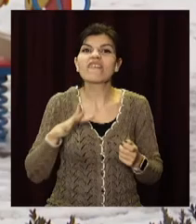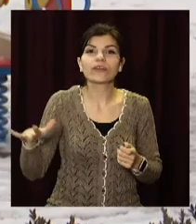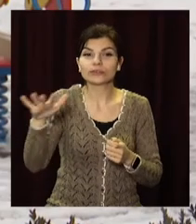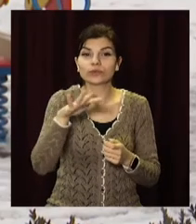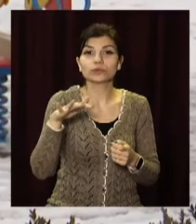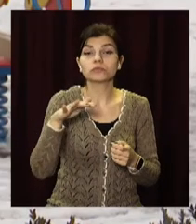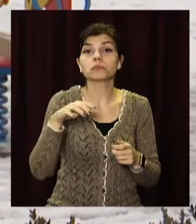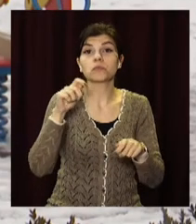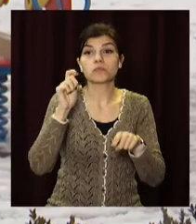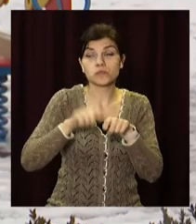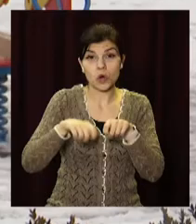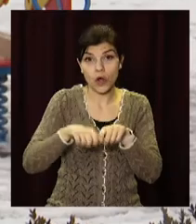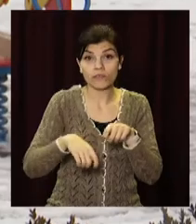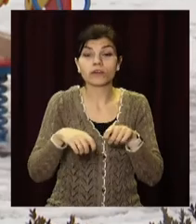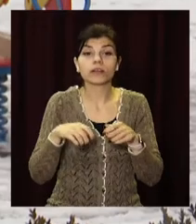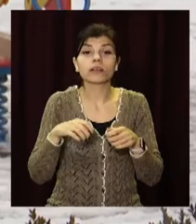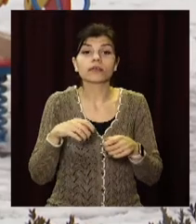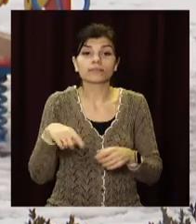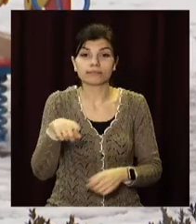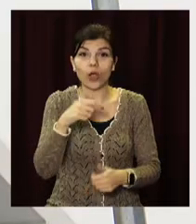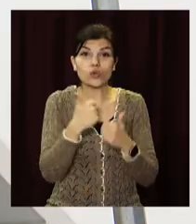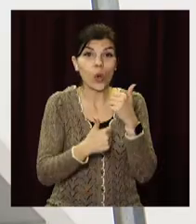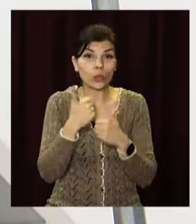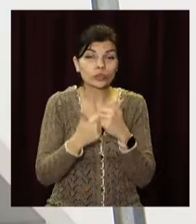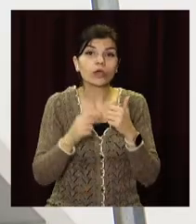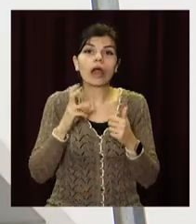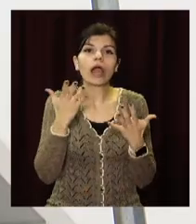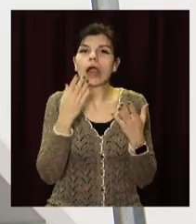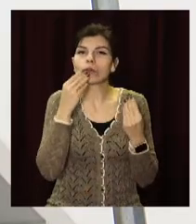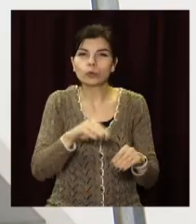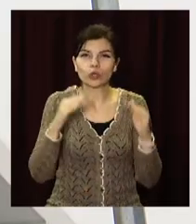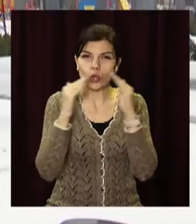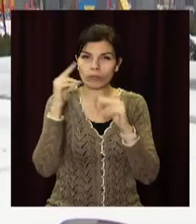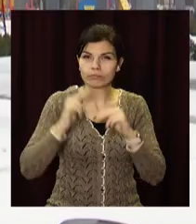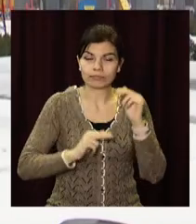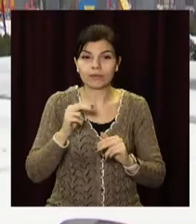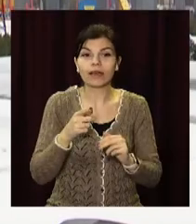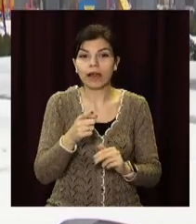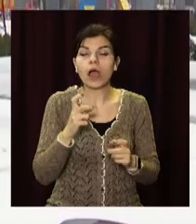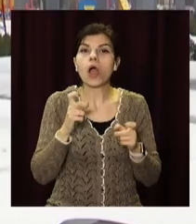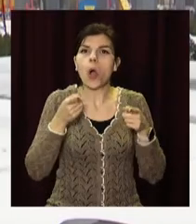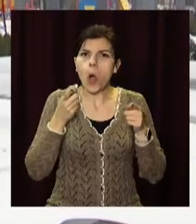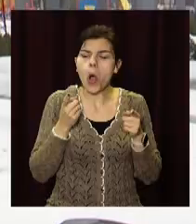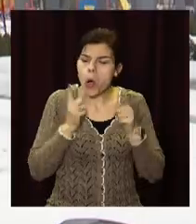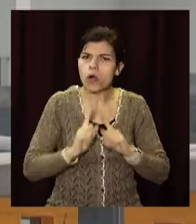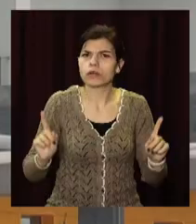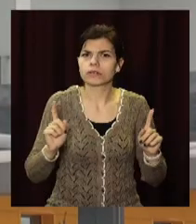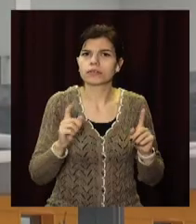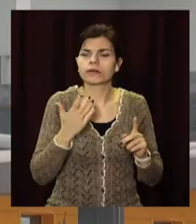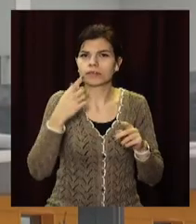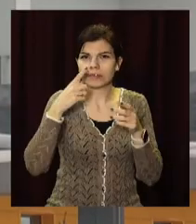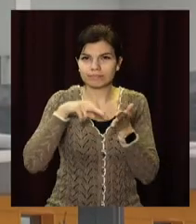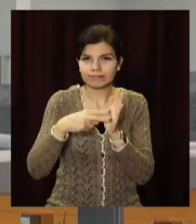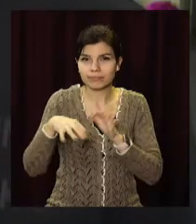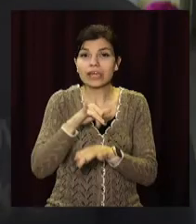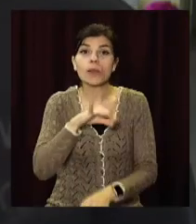галузі архітектури. Для участі в конкурсі проєкт відібрали самі організатори. Основними критеріями стали оригінальні архітектурні рішення та користь